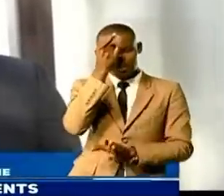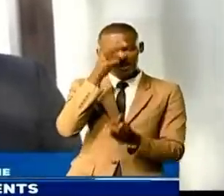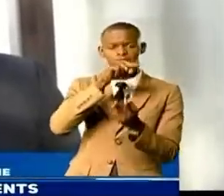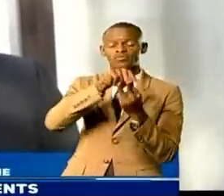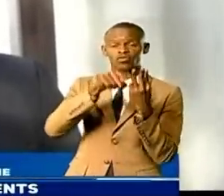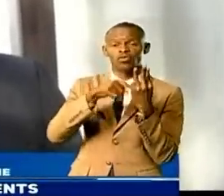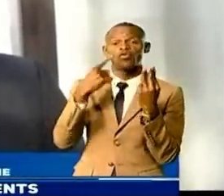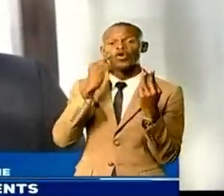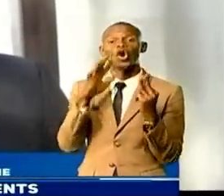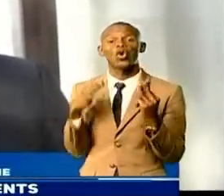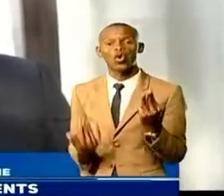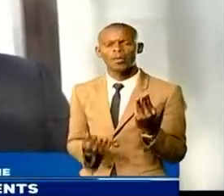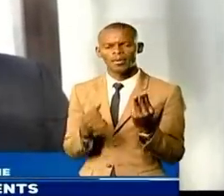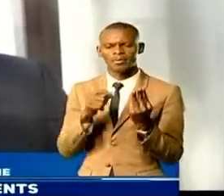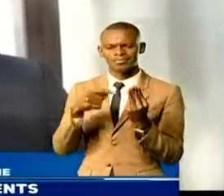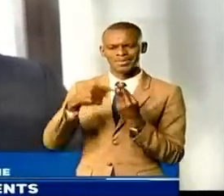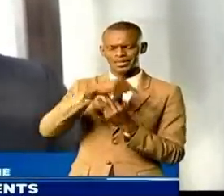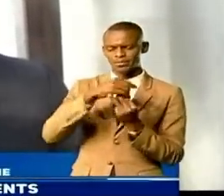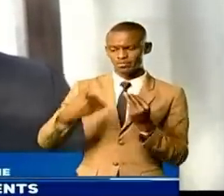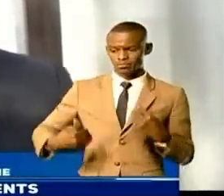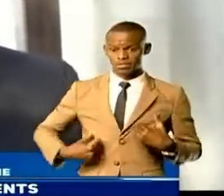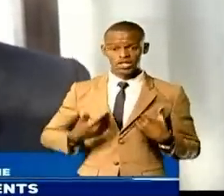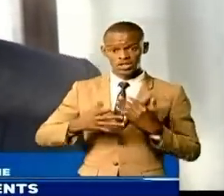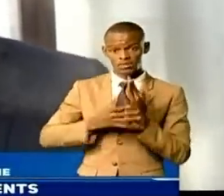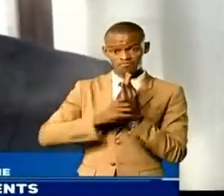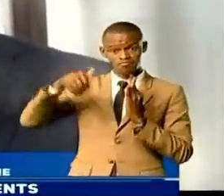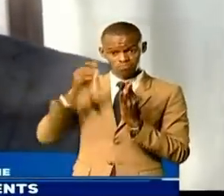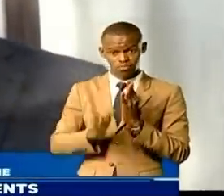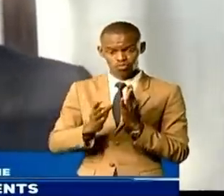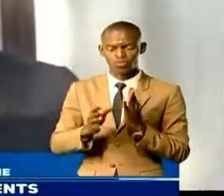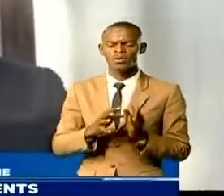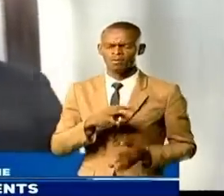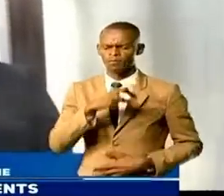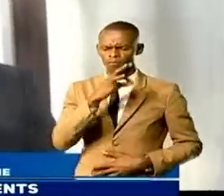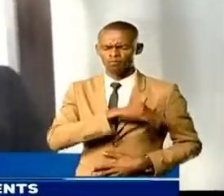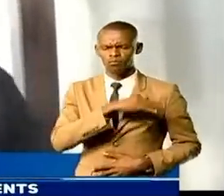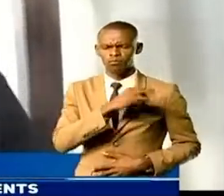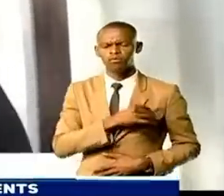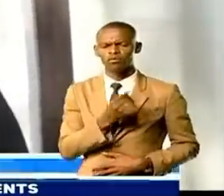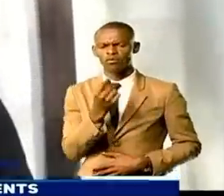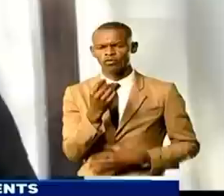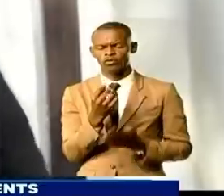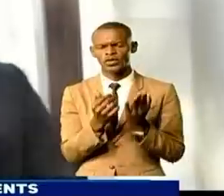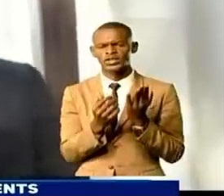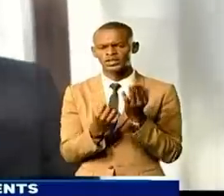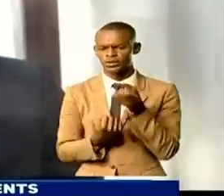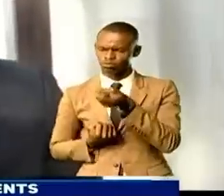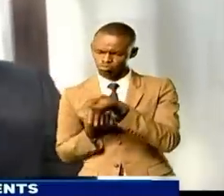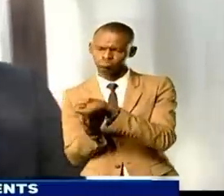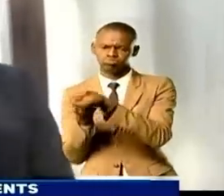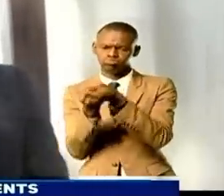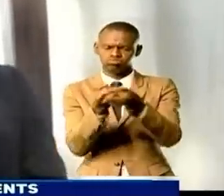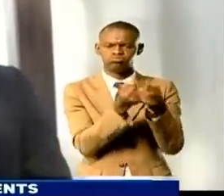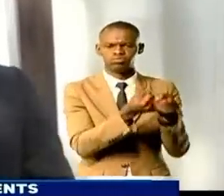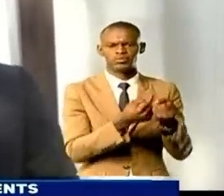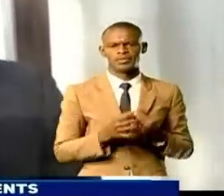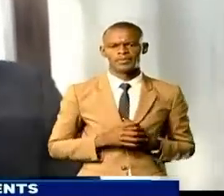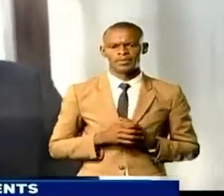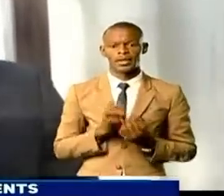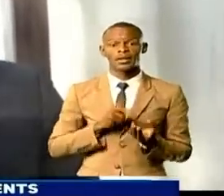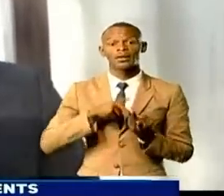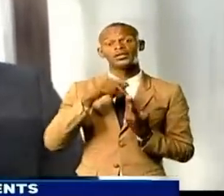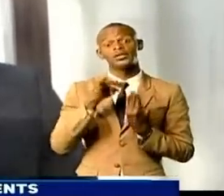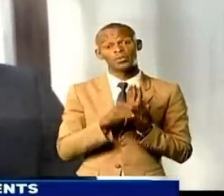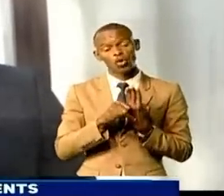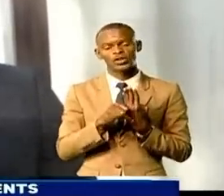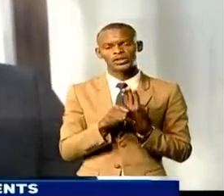les aspects d'intégration de toutes les communautés et de toutes les vulnérabilités, en